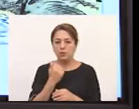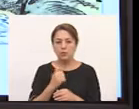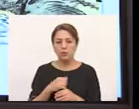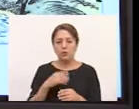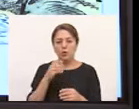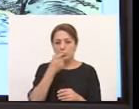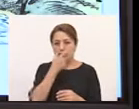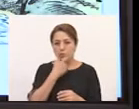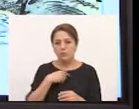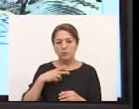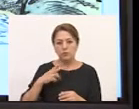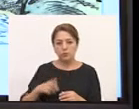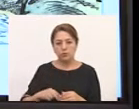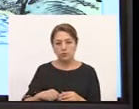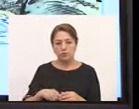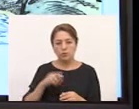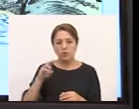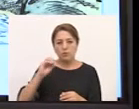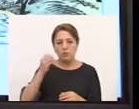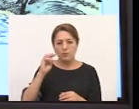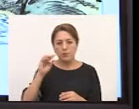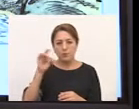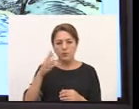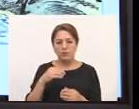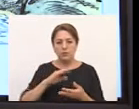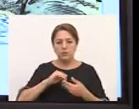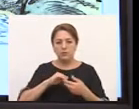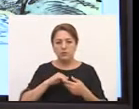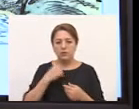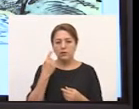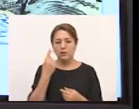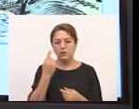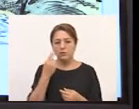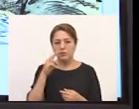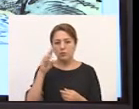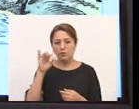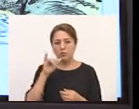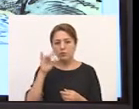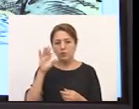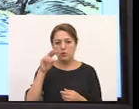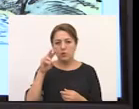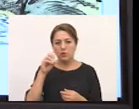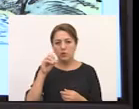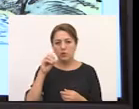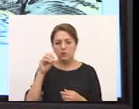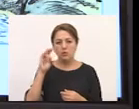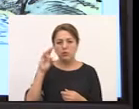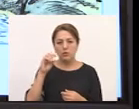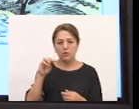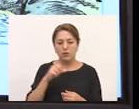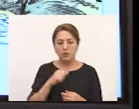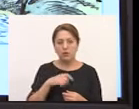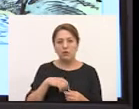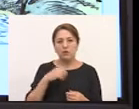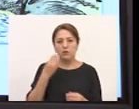Машу, Петр вызывает на поединок опытного дуэлянта Швабрина. Подлым ударом